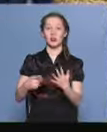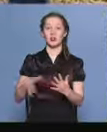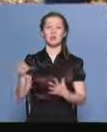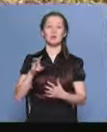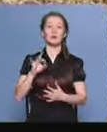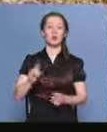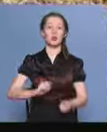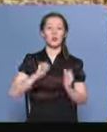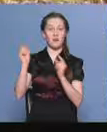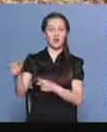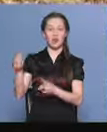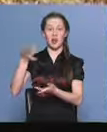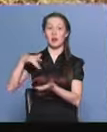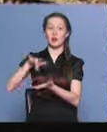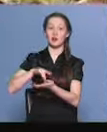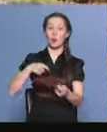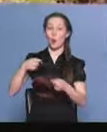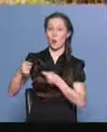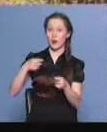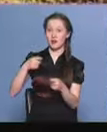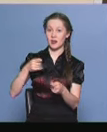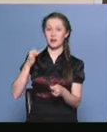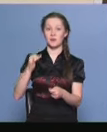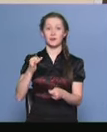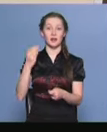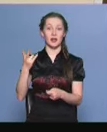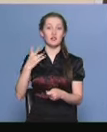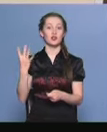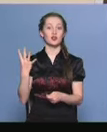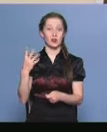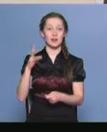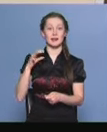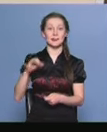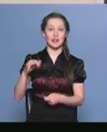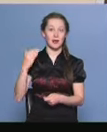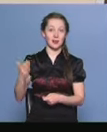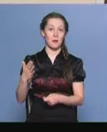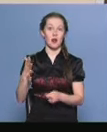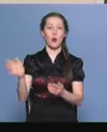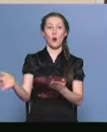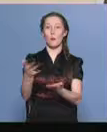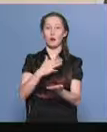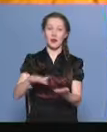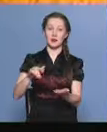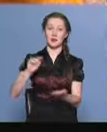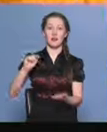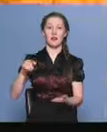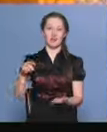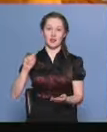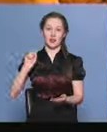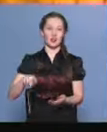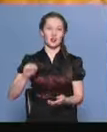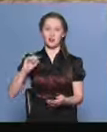свалку работники городского дорожного управления. В 24-м лицее уговаривать убираться после долгой зимы не надо было даже самого ленивого